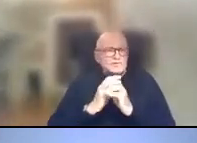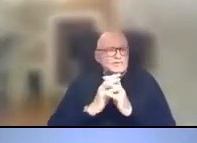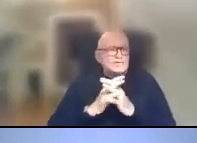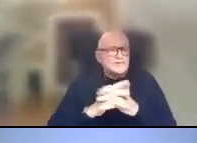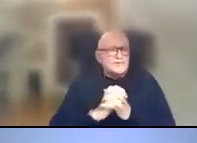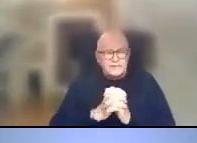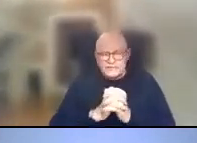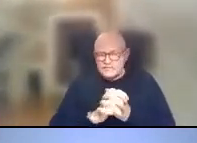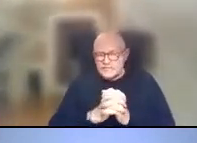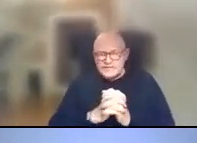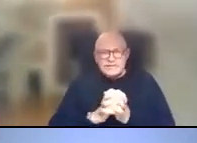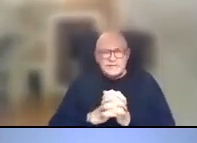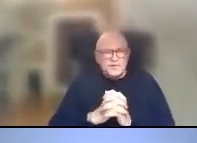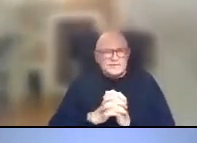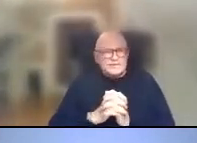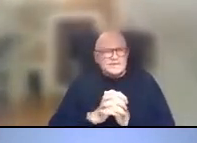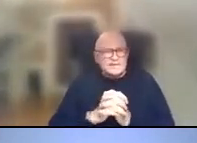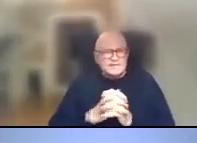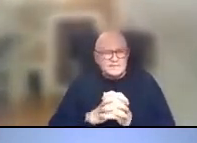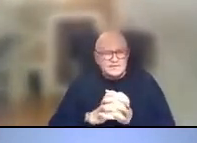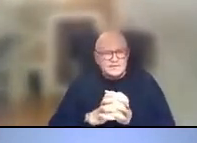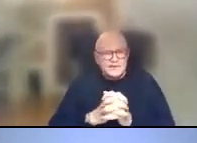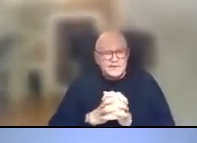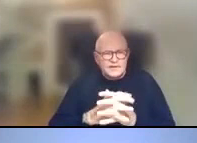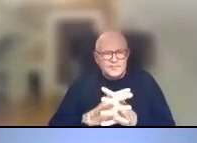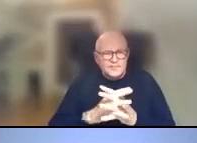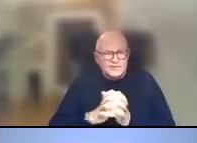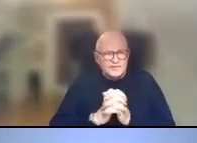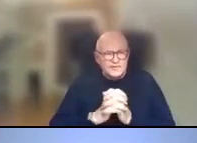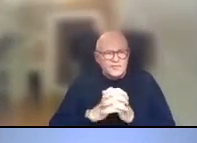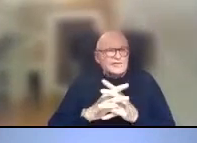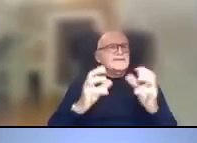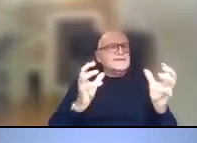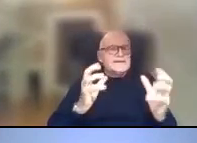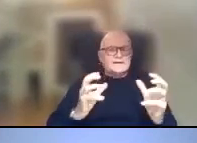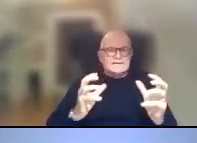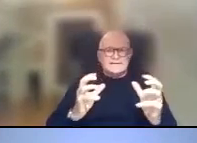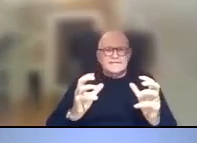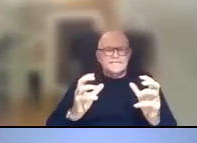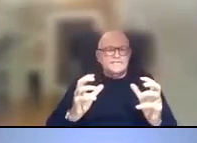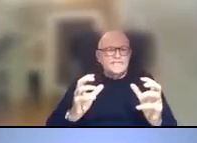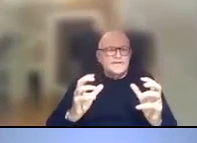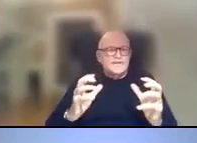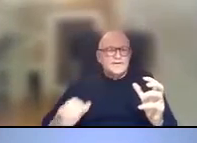ich glücklich meinen 10. Hochzeitstag hinter mich gebracht habe und die Kinder gut gedeihen, ganz anders.